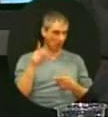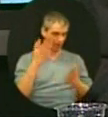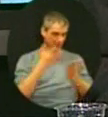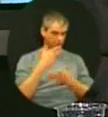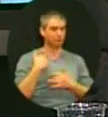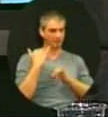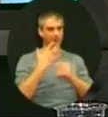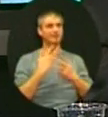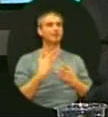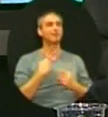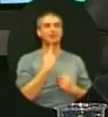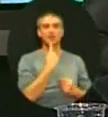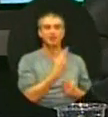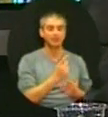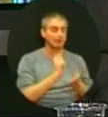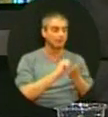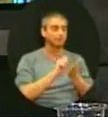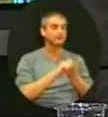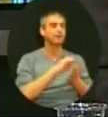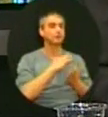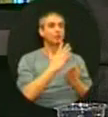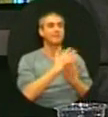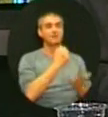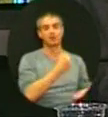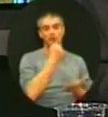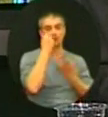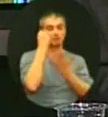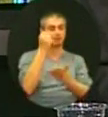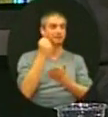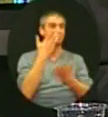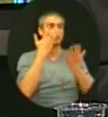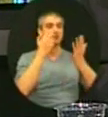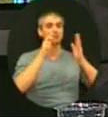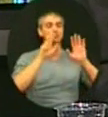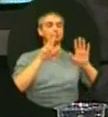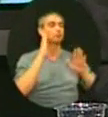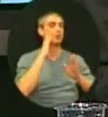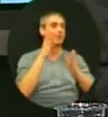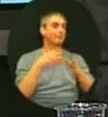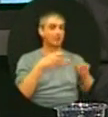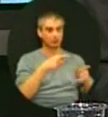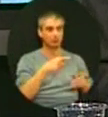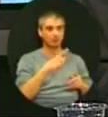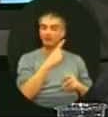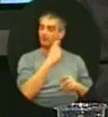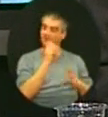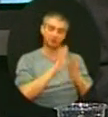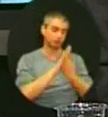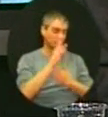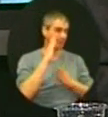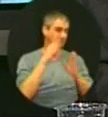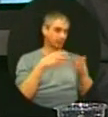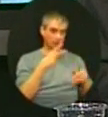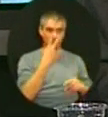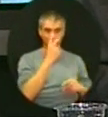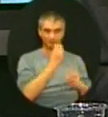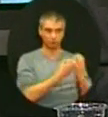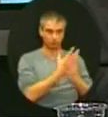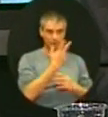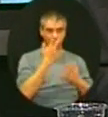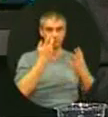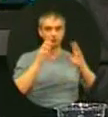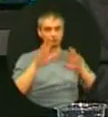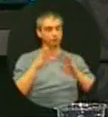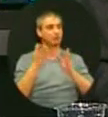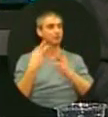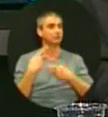להבהיר את הדברים, נבהיר כך. משרד הבריאות אכן העביר תקציב ל-98 מיטות, 118 מיטות, 20 מיטות שיקום, 98